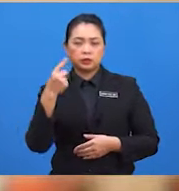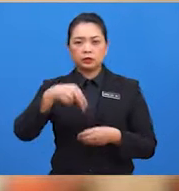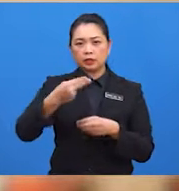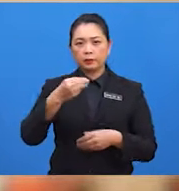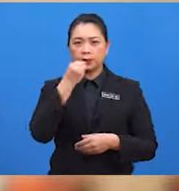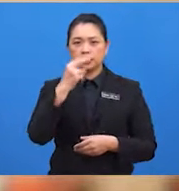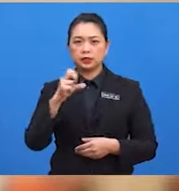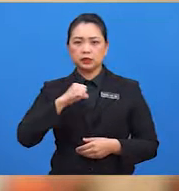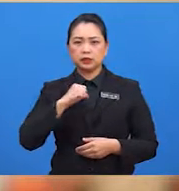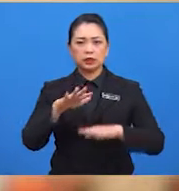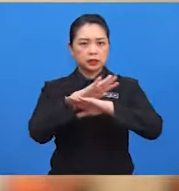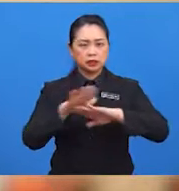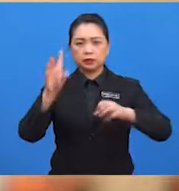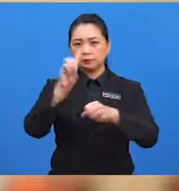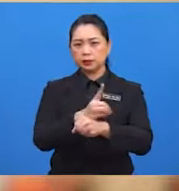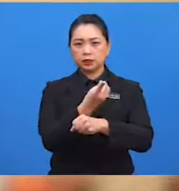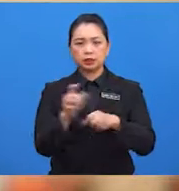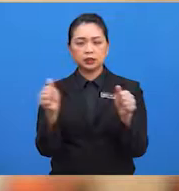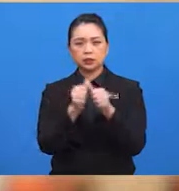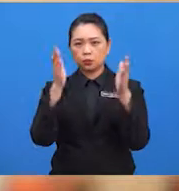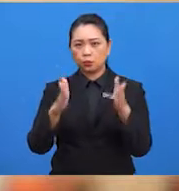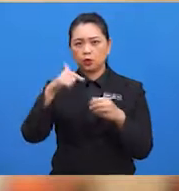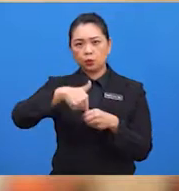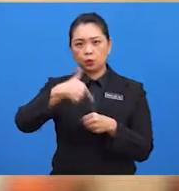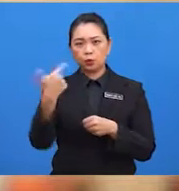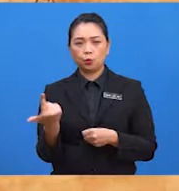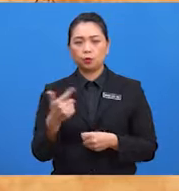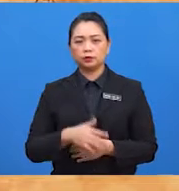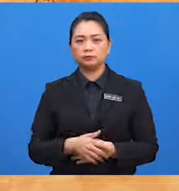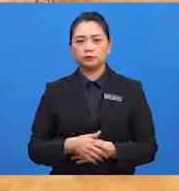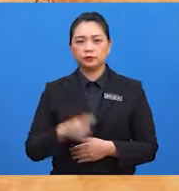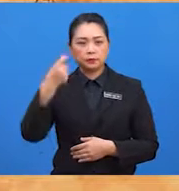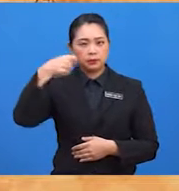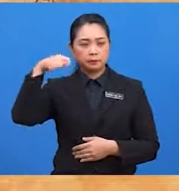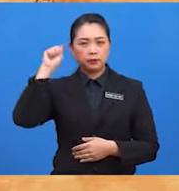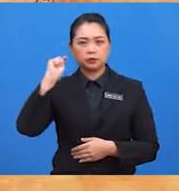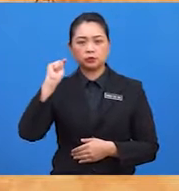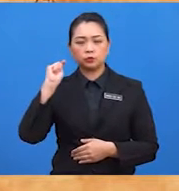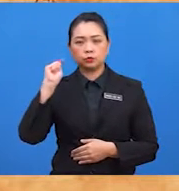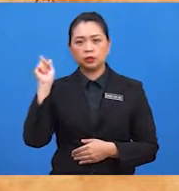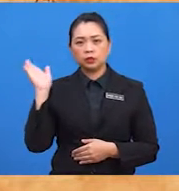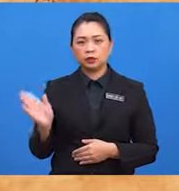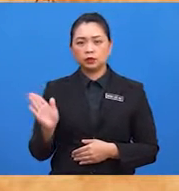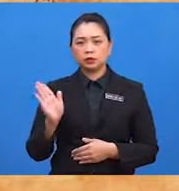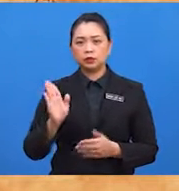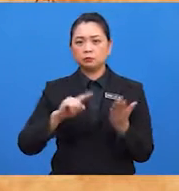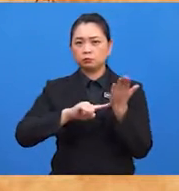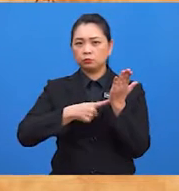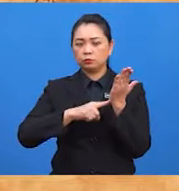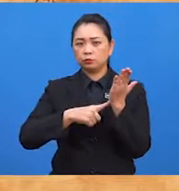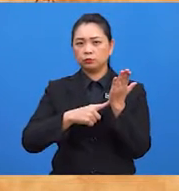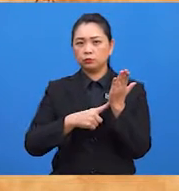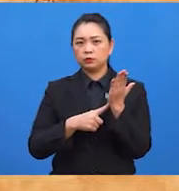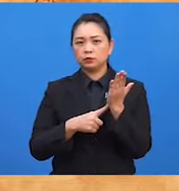makanan sendiri dan tidak berdagang dengan orang luar. Tamadun Huang He bermula kira-kira 4000 sebelum